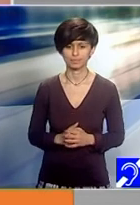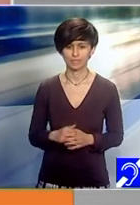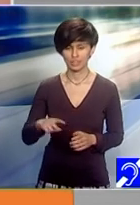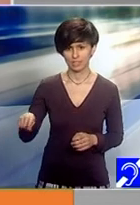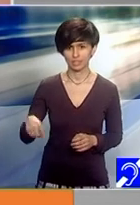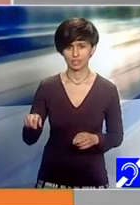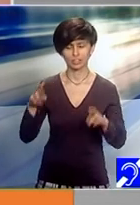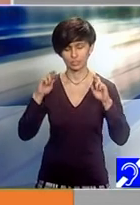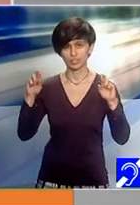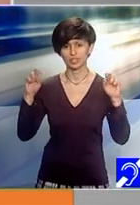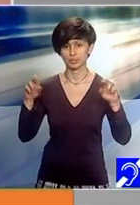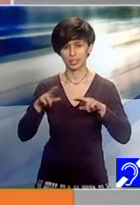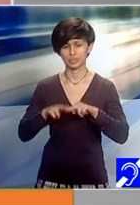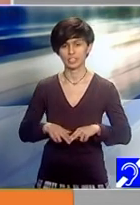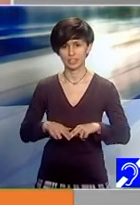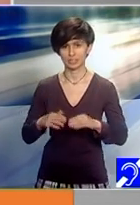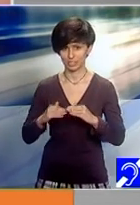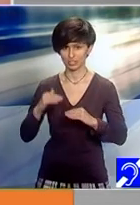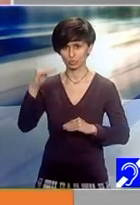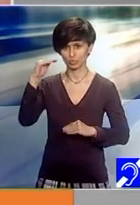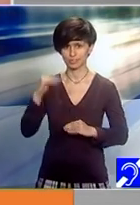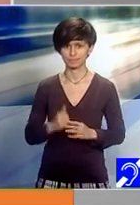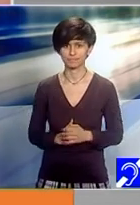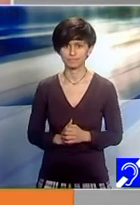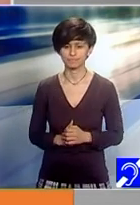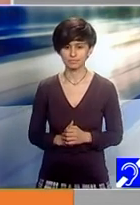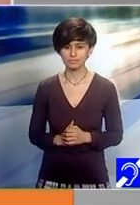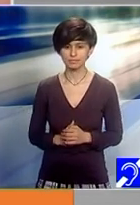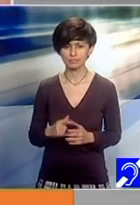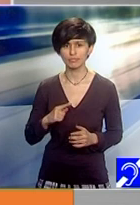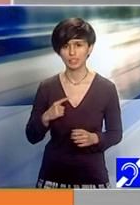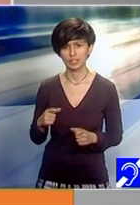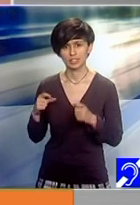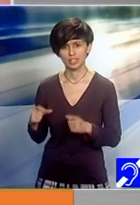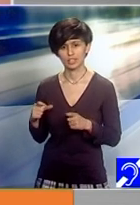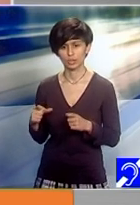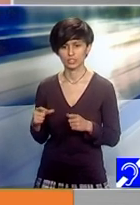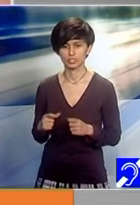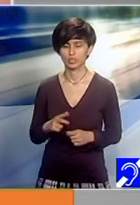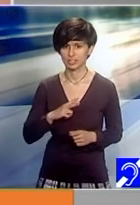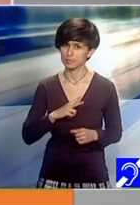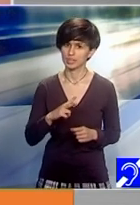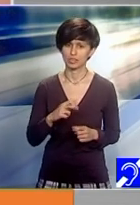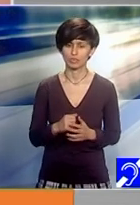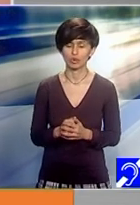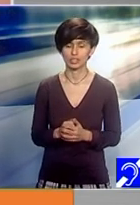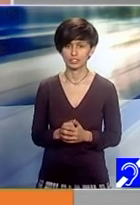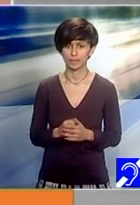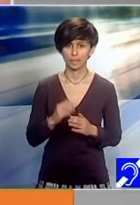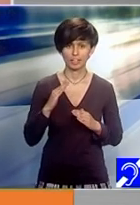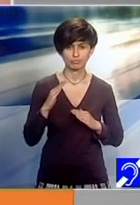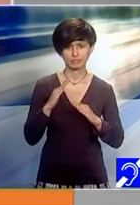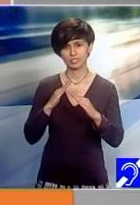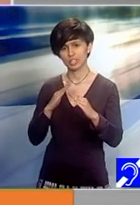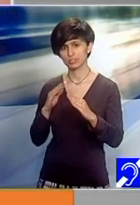Păi și eu sper, dar este atât de fragilă situația încât nici nu vă puteți imagina. Nici judo nu zic eu că